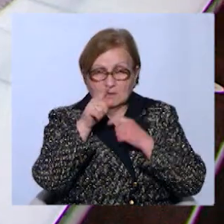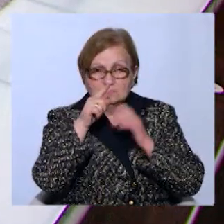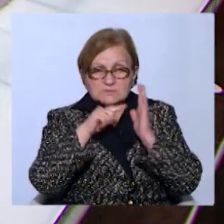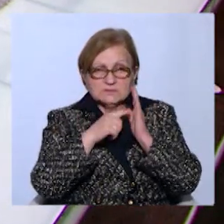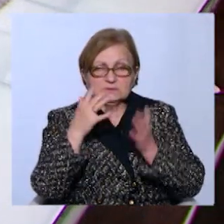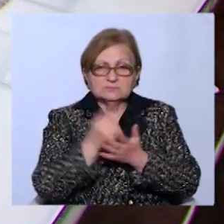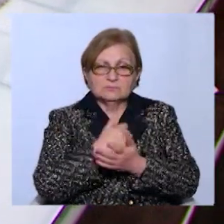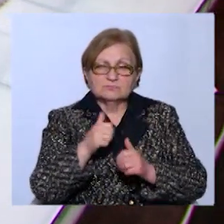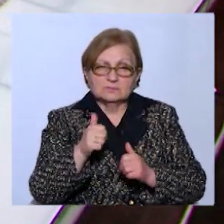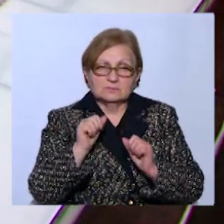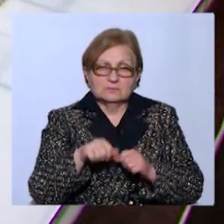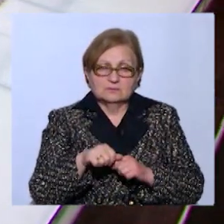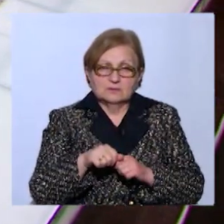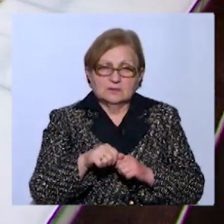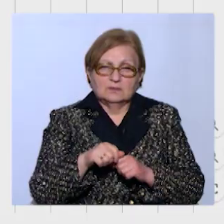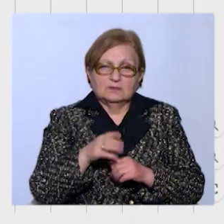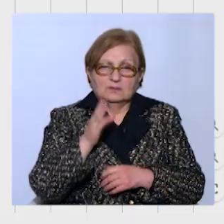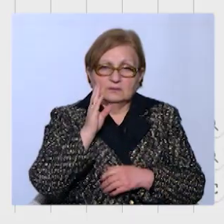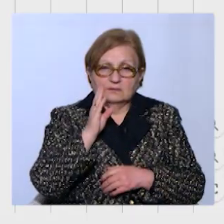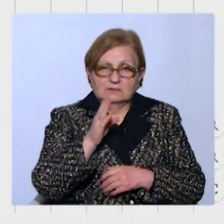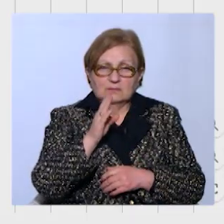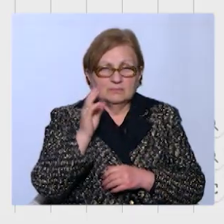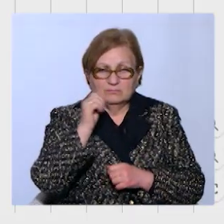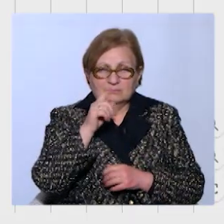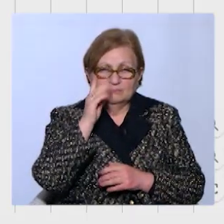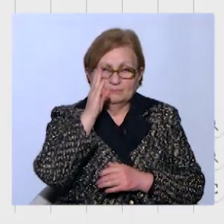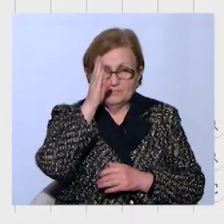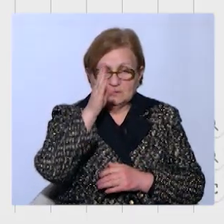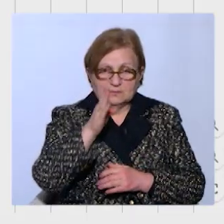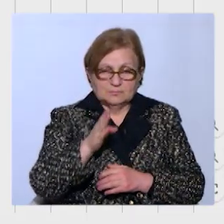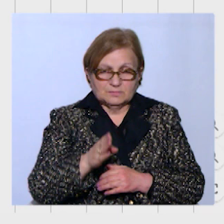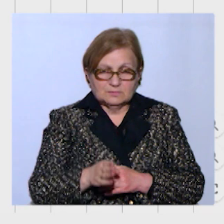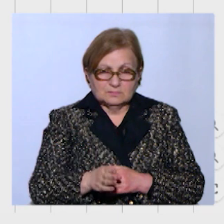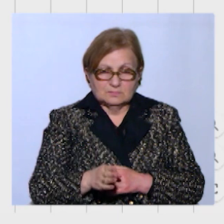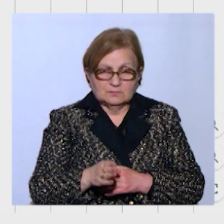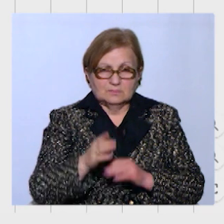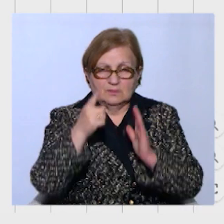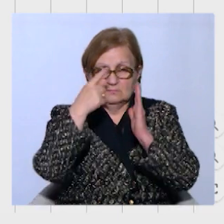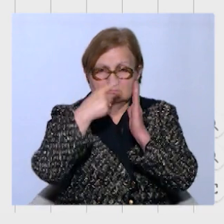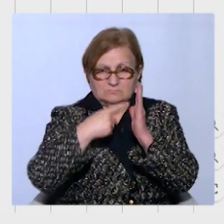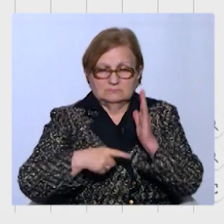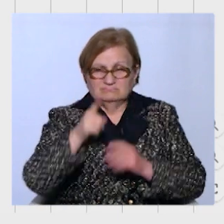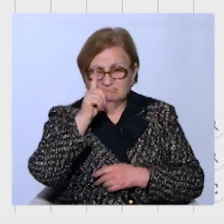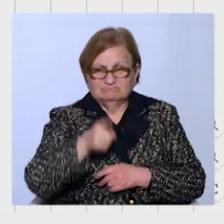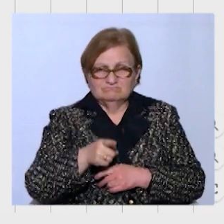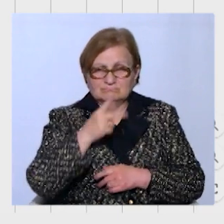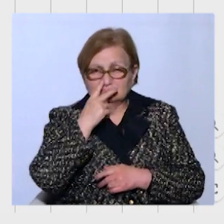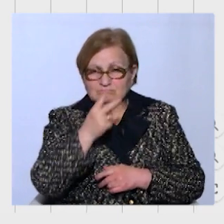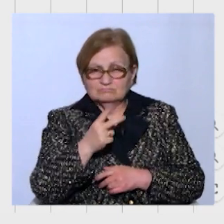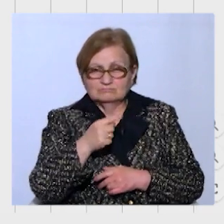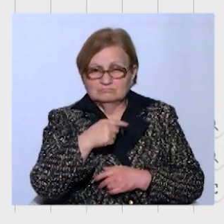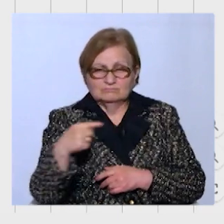კოორდინატის პოვნა? მართობულად აი ესე და მართობულად აი ესე ჩამოვიდეთ. x ღერძის მიმართულებით ვნახოთ,